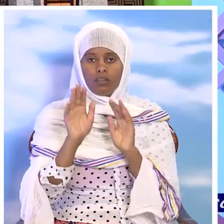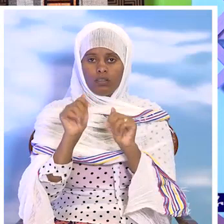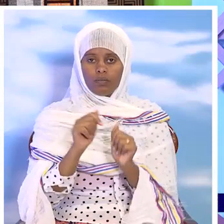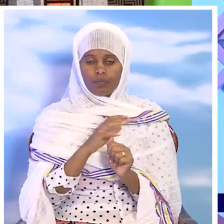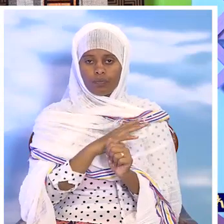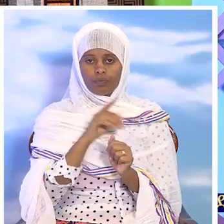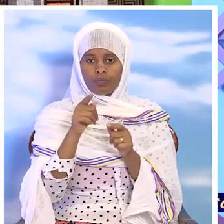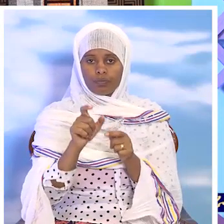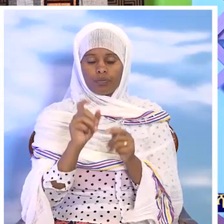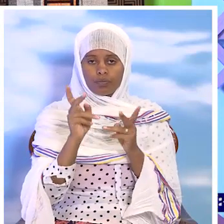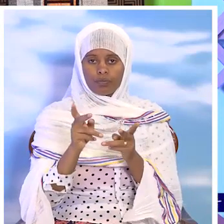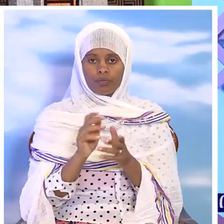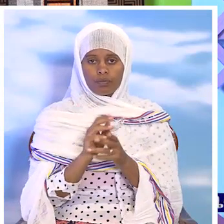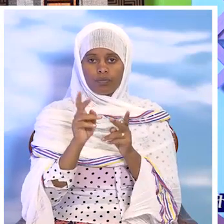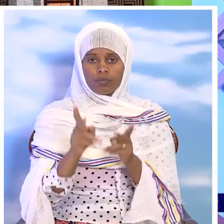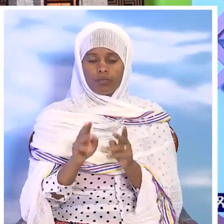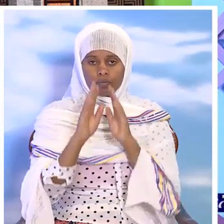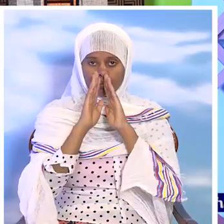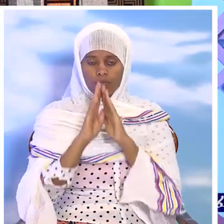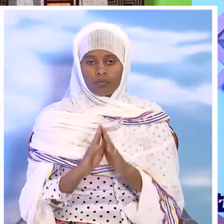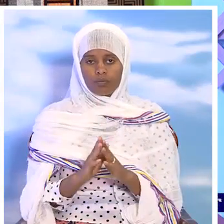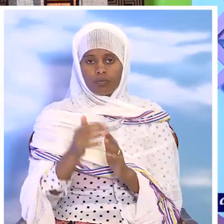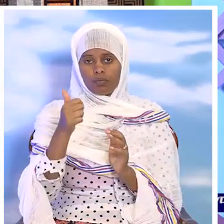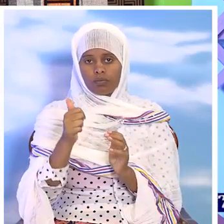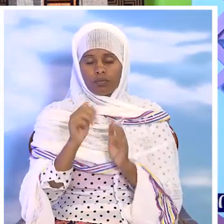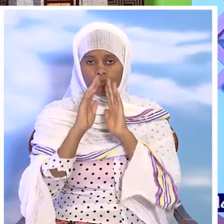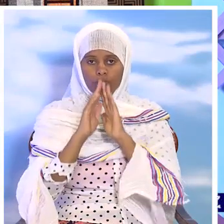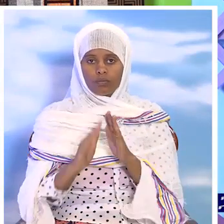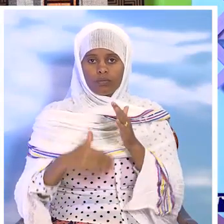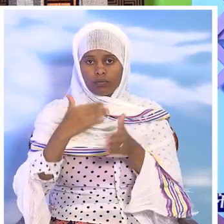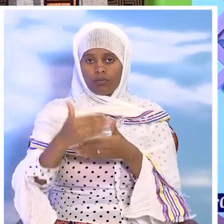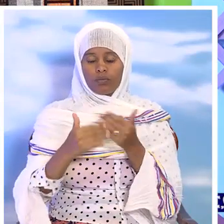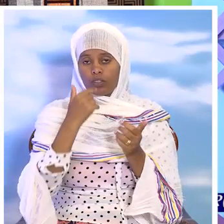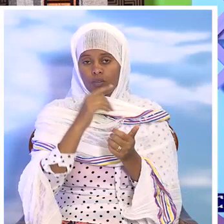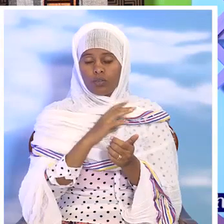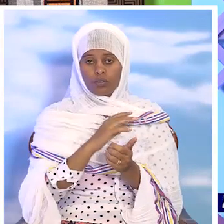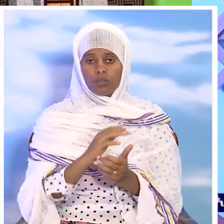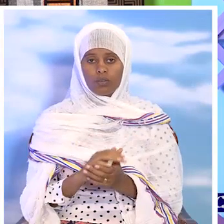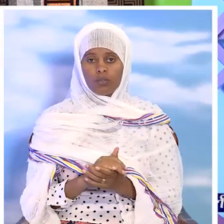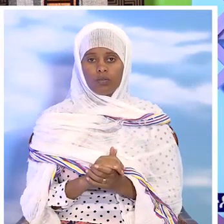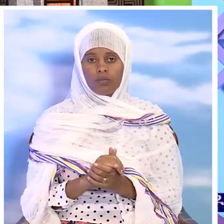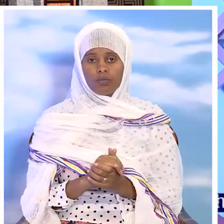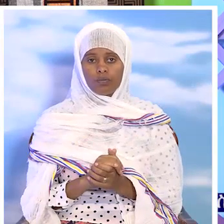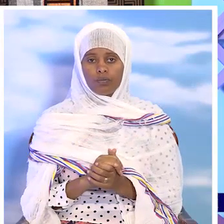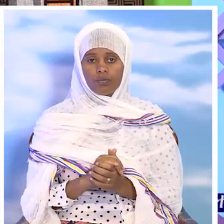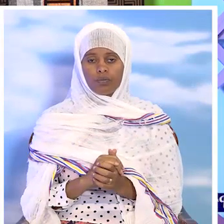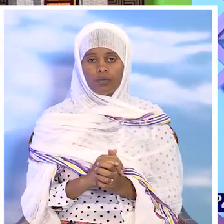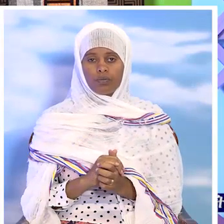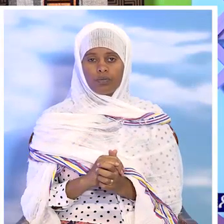ዘለና። እዚ ድማ ከምቲ ሃዋርያዊ ቅዱስ ኣትናቴዎስ ኣብ ቅዳሴ እዩ ገሊፅዎ ዘሎ። ንኡ ናብላ፣ ንኡ ናክብራ፣ ንኡ ንወድሳ፣ ንኡ